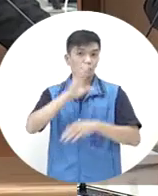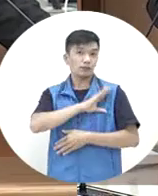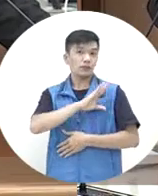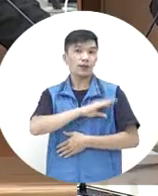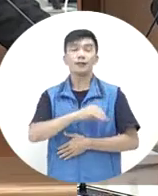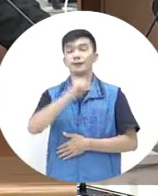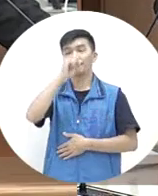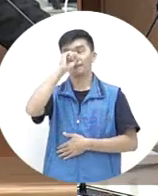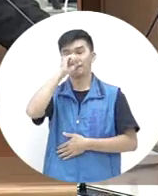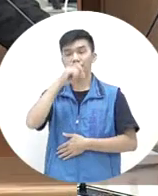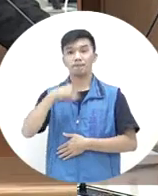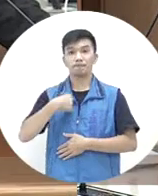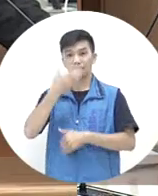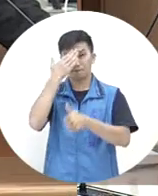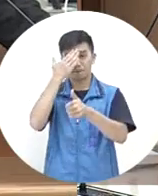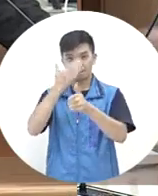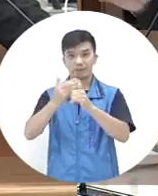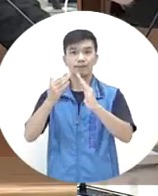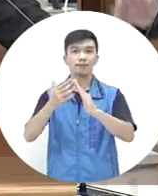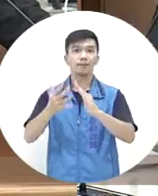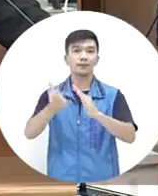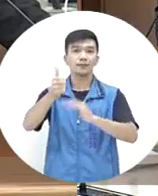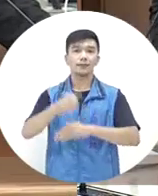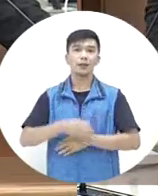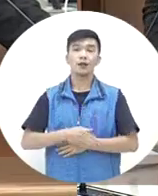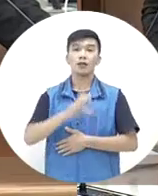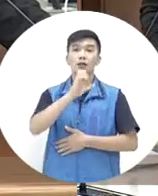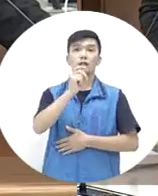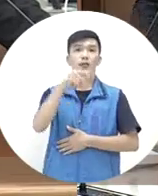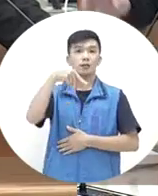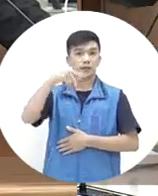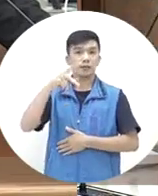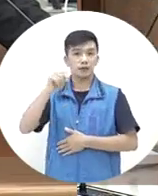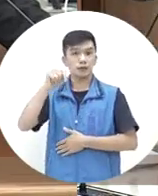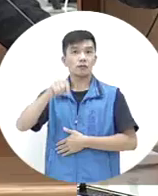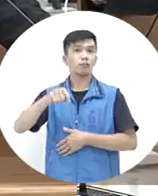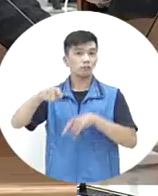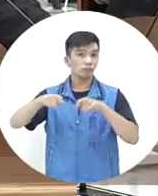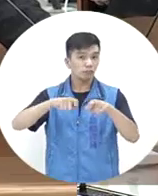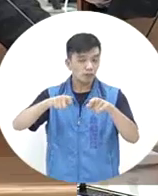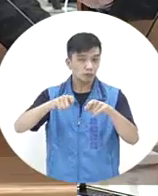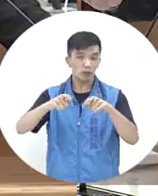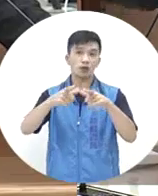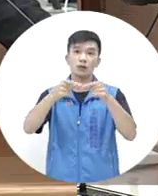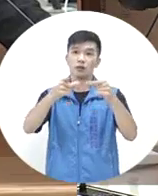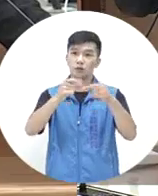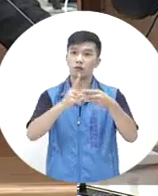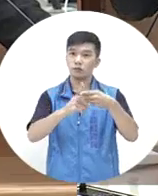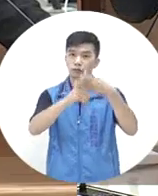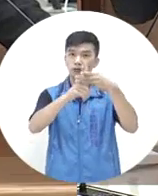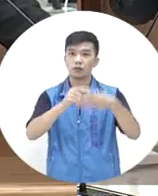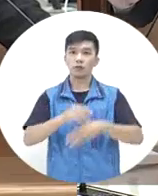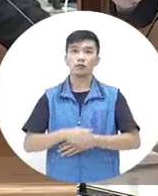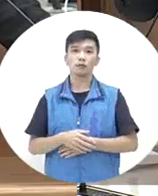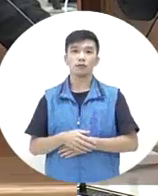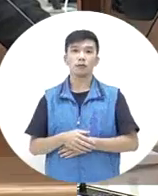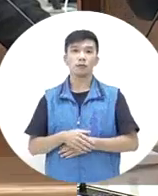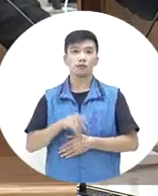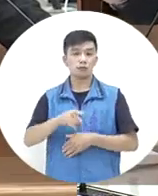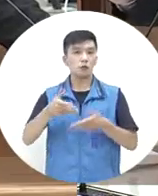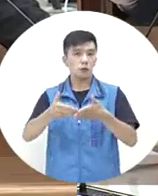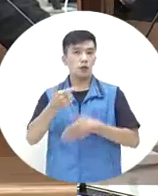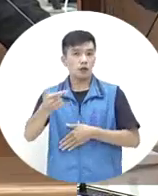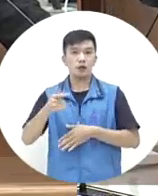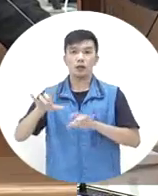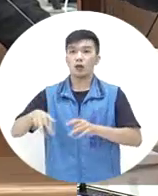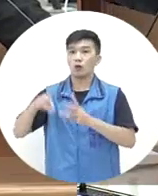好的拜托市长了，因为 CTPPP 现在是以这个日本为首，这个是现在非常重要，澳洲、加拿